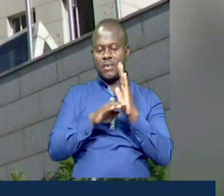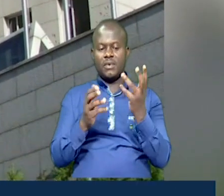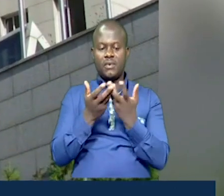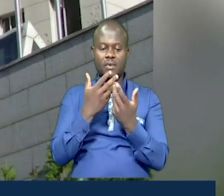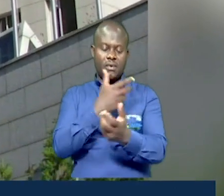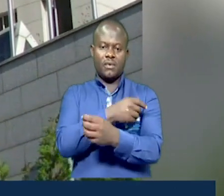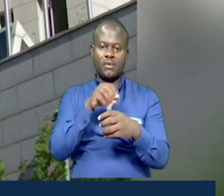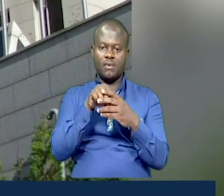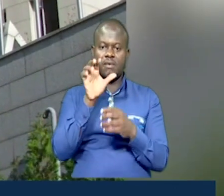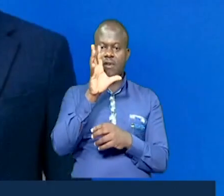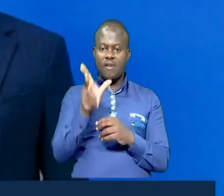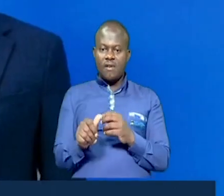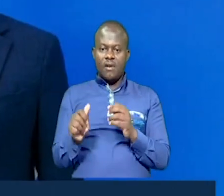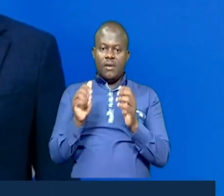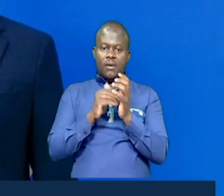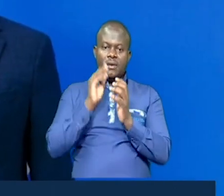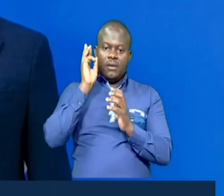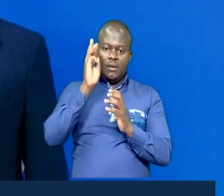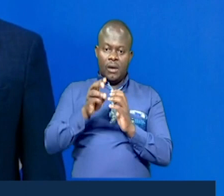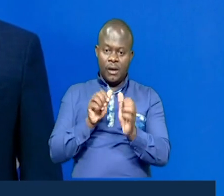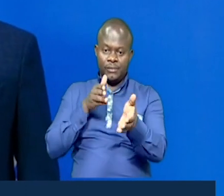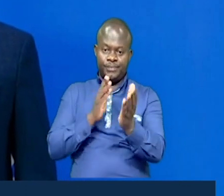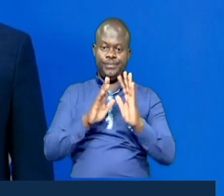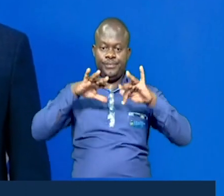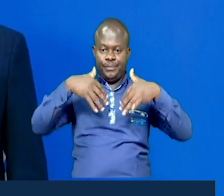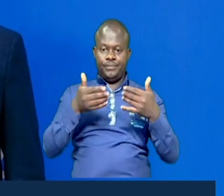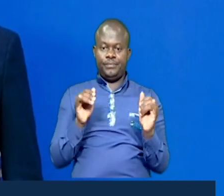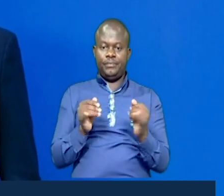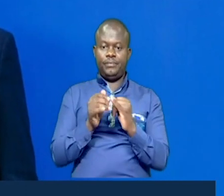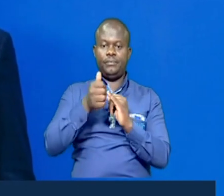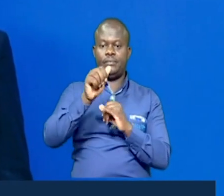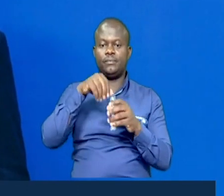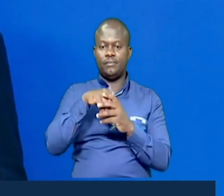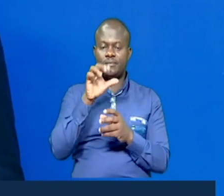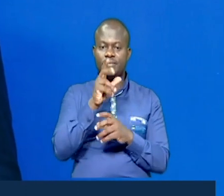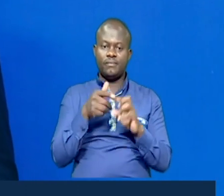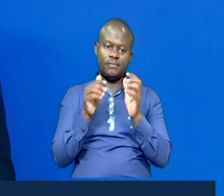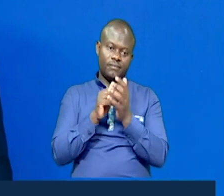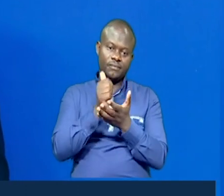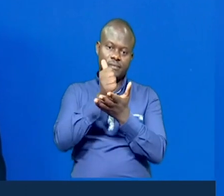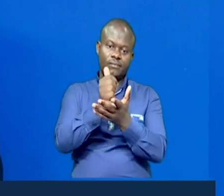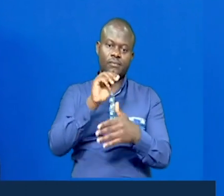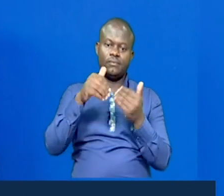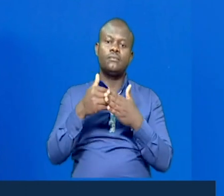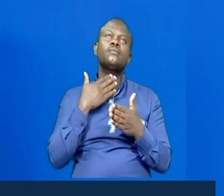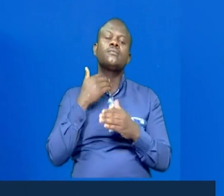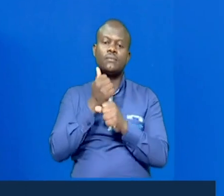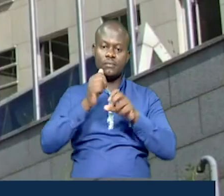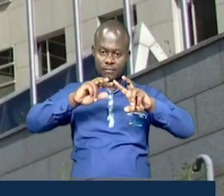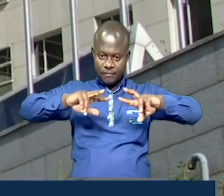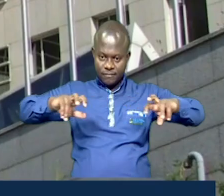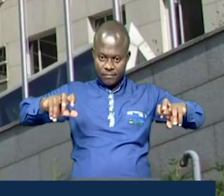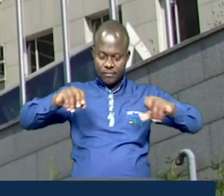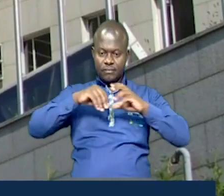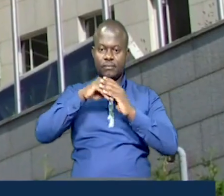muri Afurika, akaba ari byo bizaba bikurikirana ibijyanye n'igeragezwa ryazo kuri uyu mugabane ndetse binafashe abashaka gukora ubushakashatsi